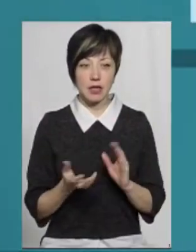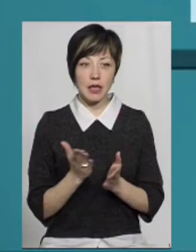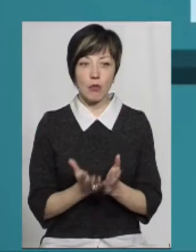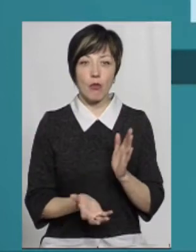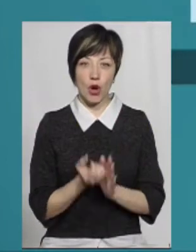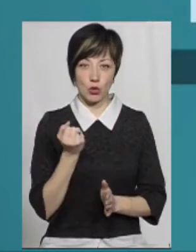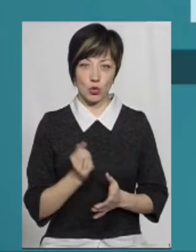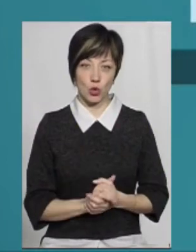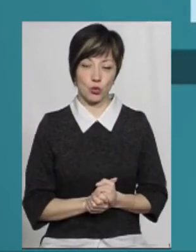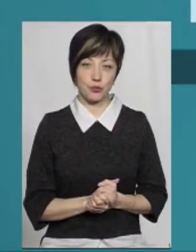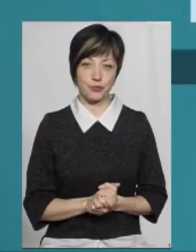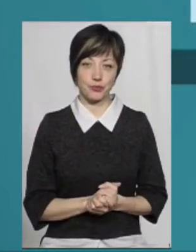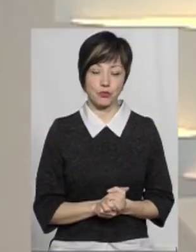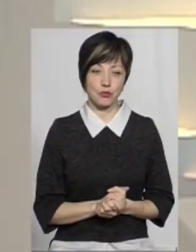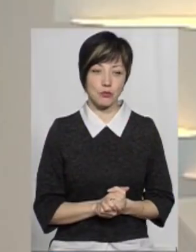порятунок.